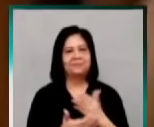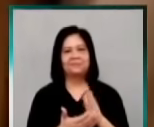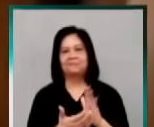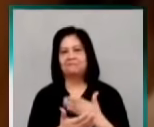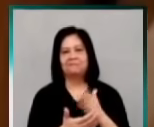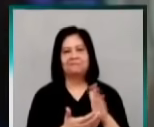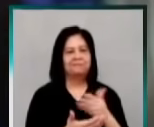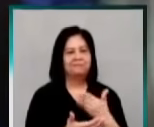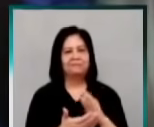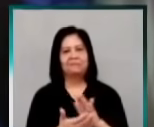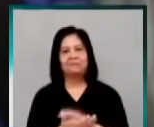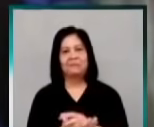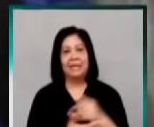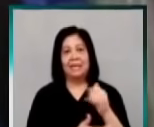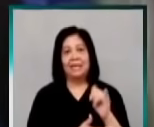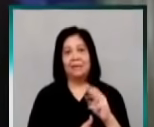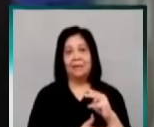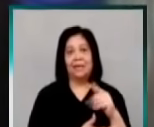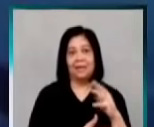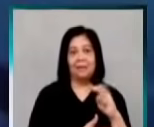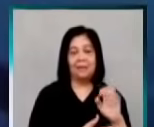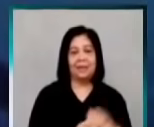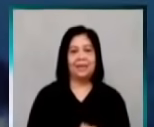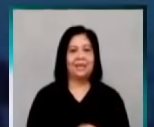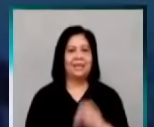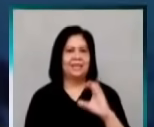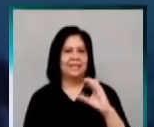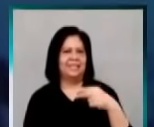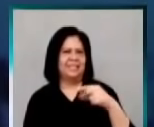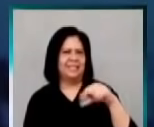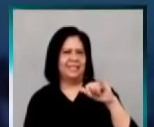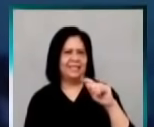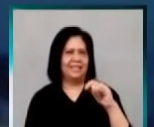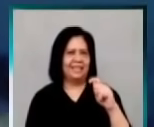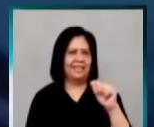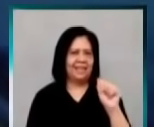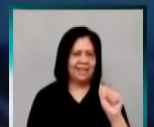Gimme, gimme! Chiquitita, you and I know.